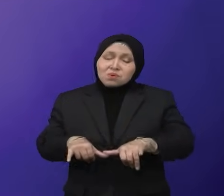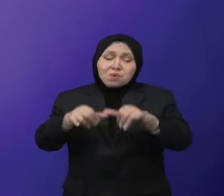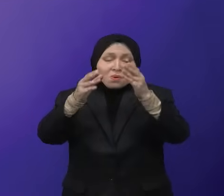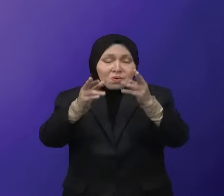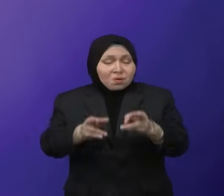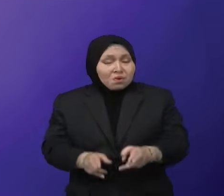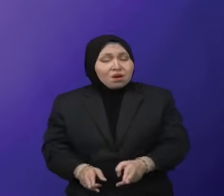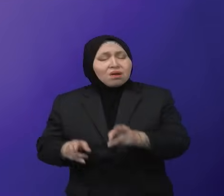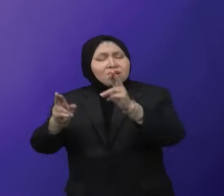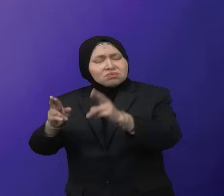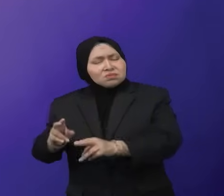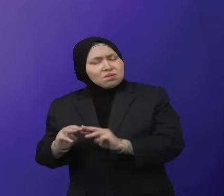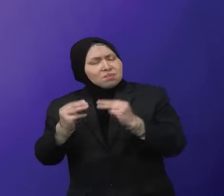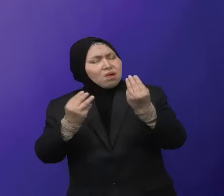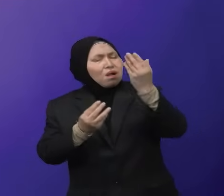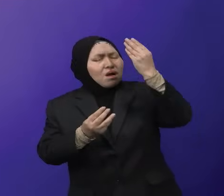الْقَرْيَةِ